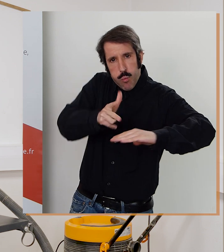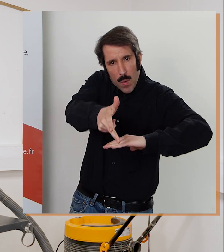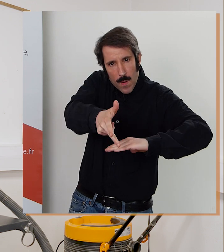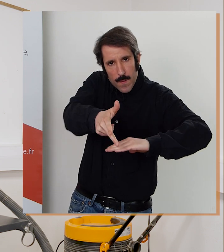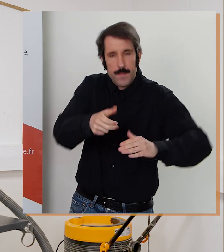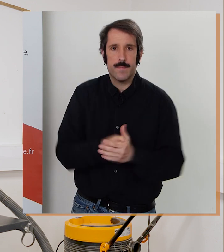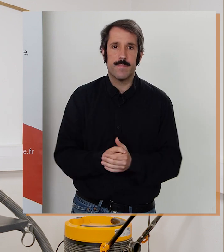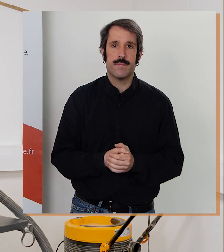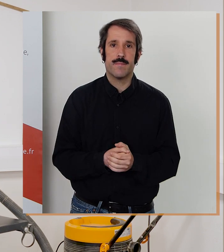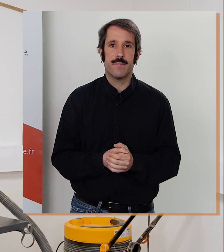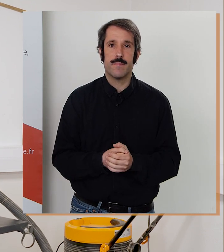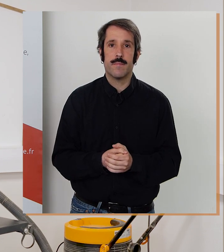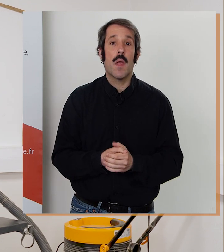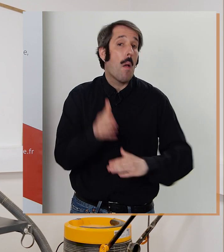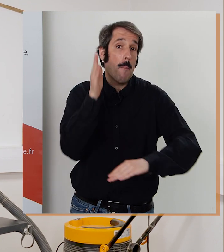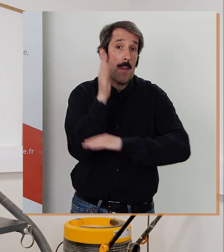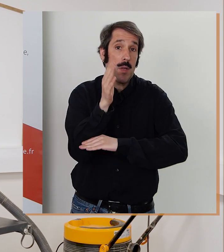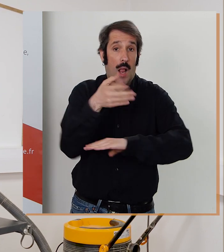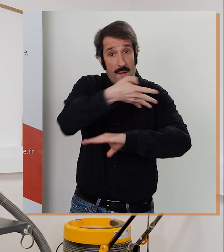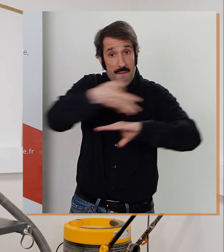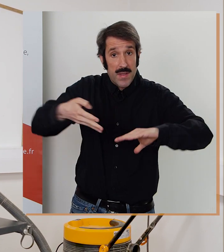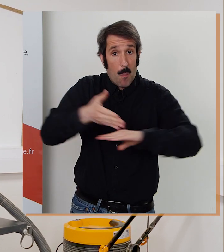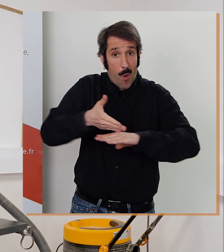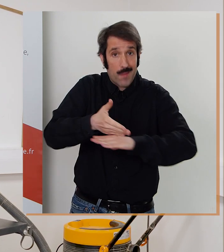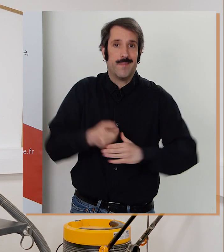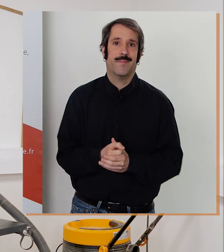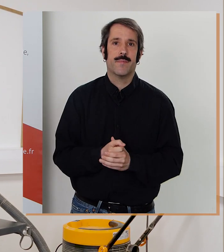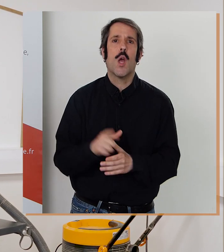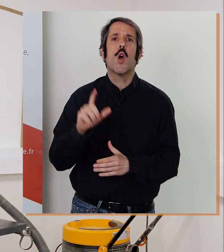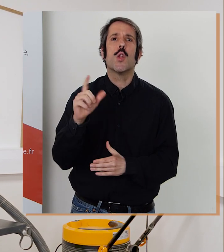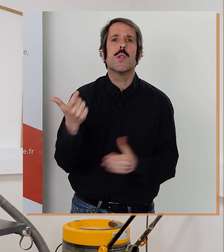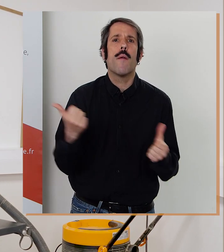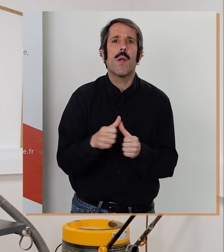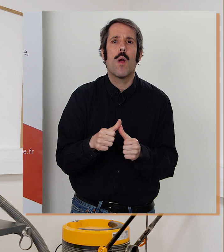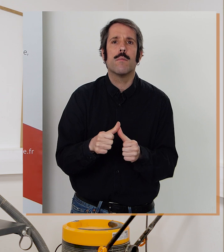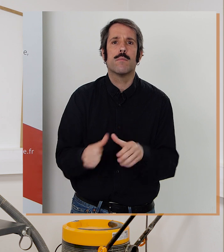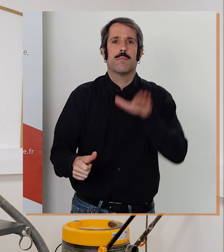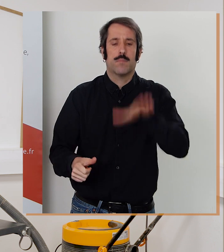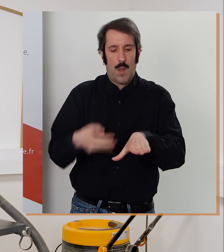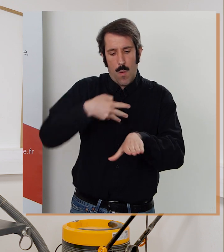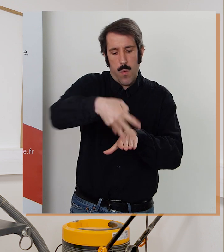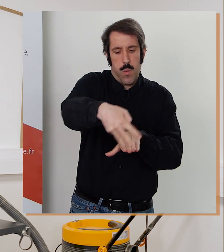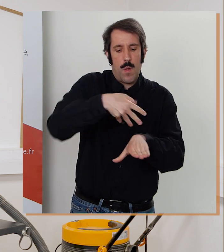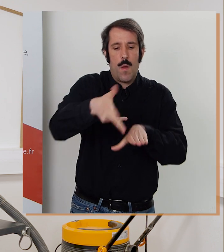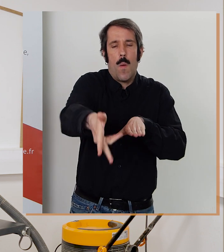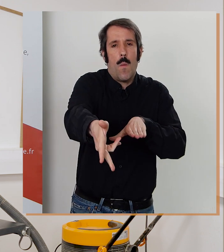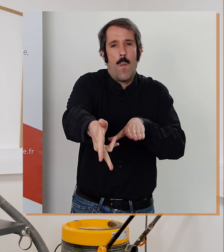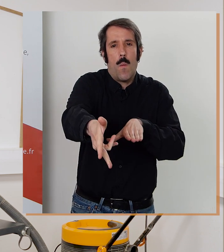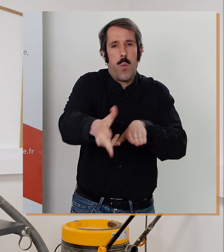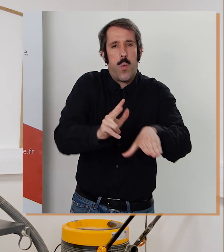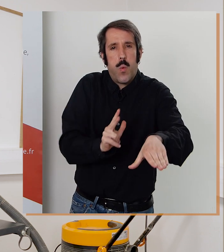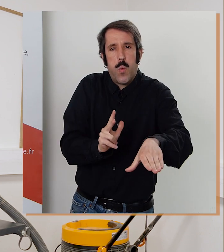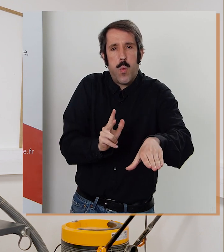et on va la couper par exemple à la perpendiculaire des fibres du bois. Le deuxième travail qu'on peut réaliser c'est la coupe de